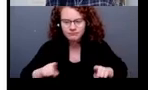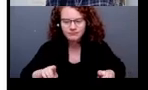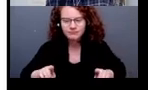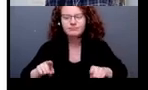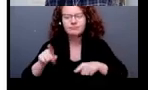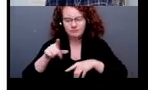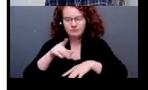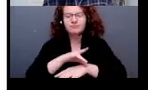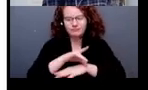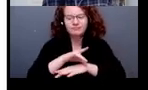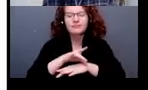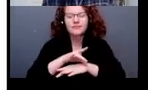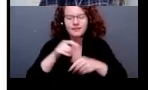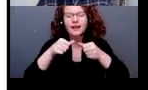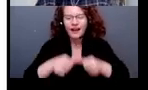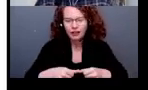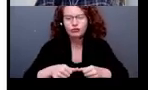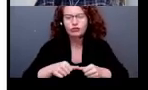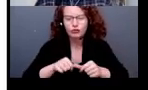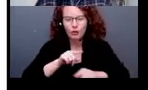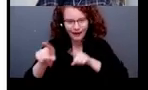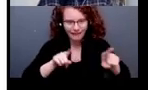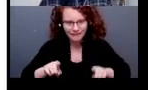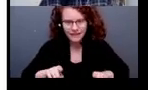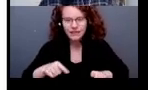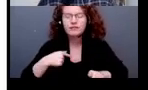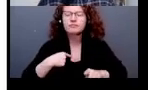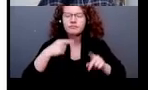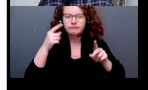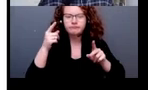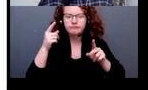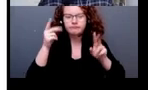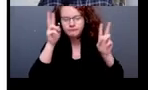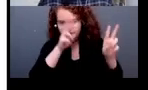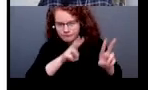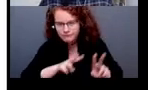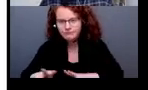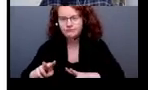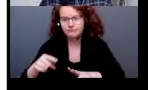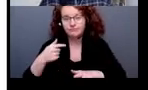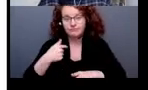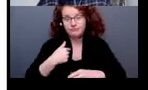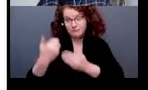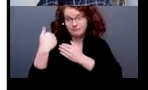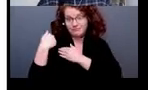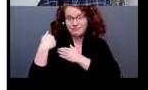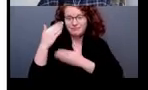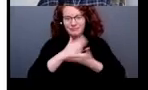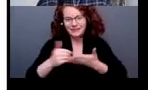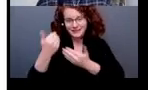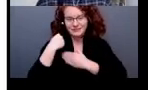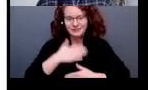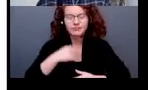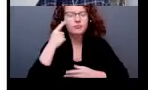entre autres dans ce contexte que je suis intervenue dans le cadre du projet. Et l'idée était donc de visiter les